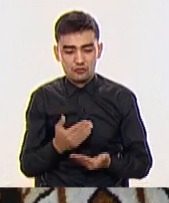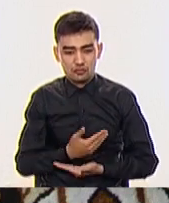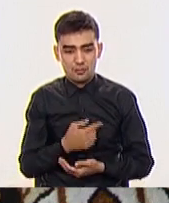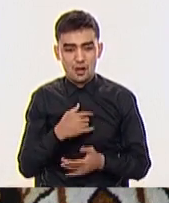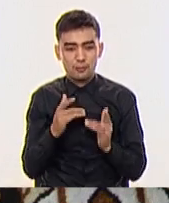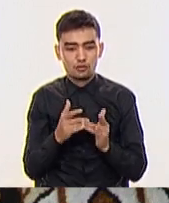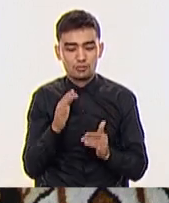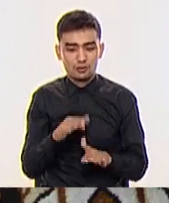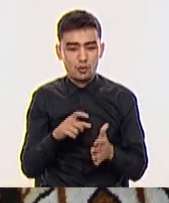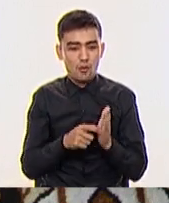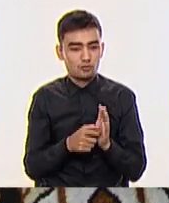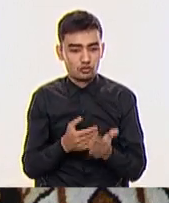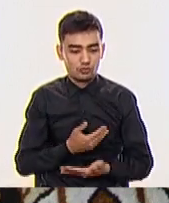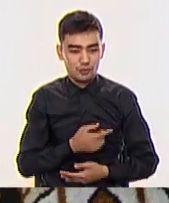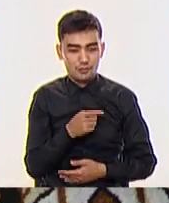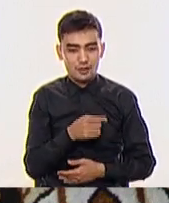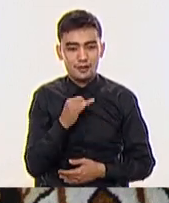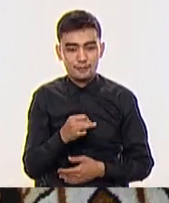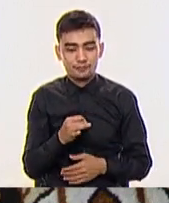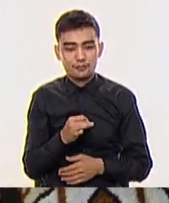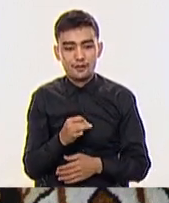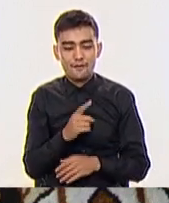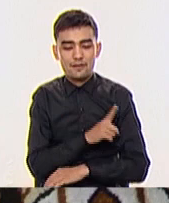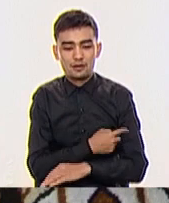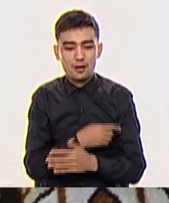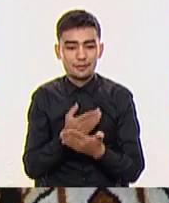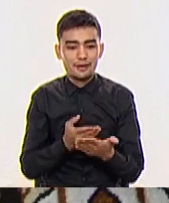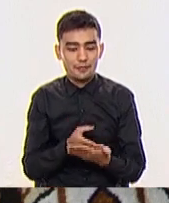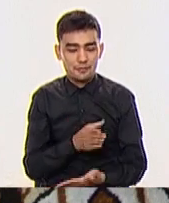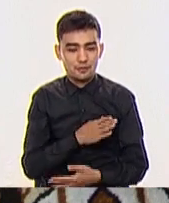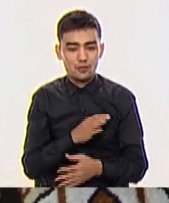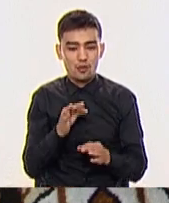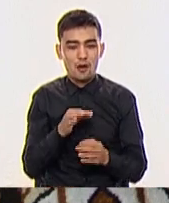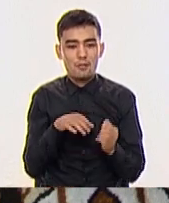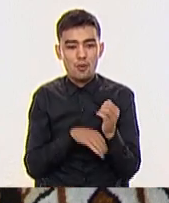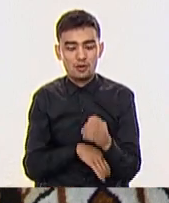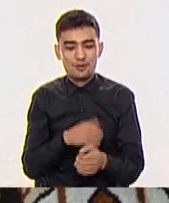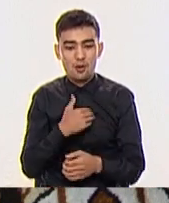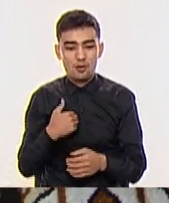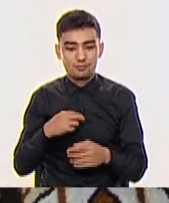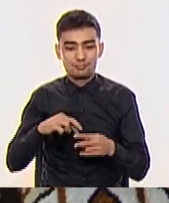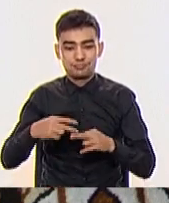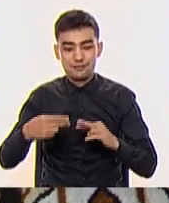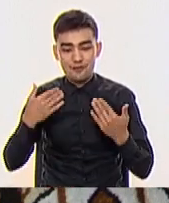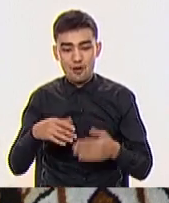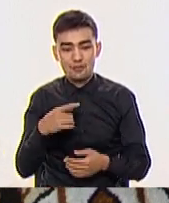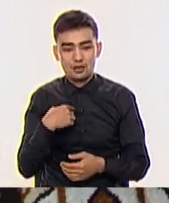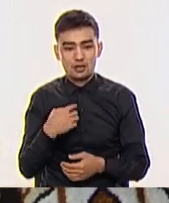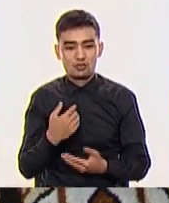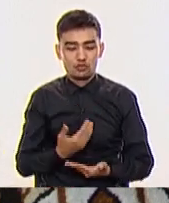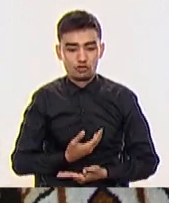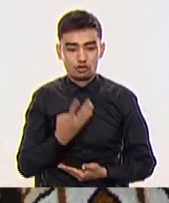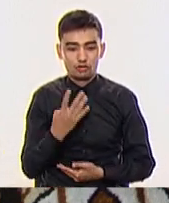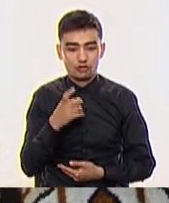в общежитии. Ну, как бы врачи объясняют это тем, что после трансплантации, как бы, мы живем 4